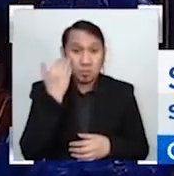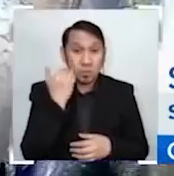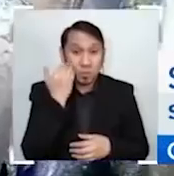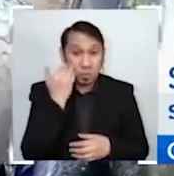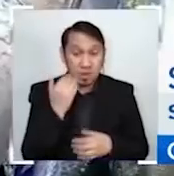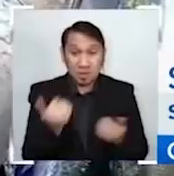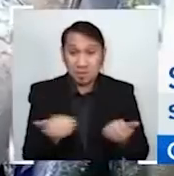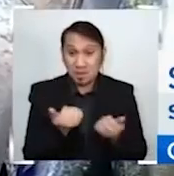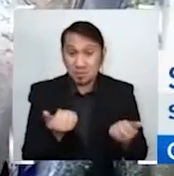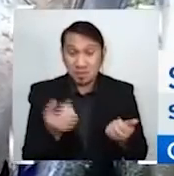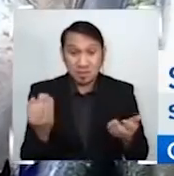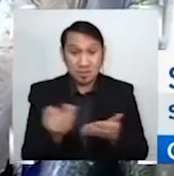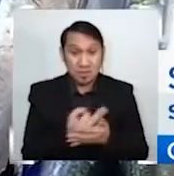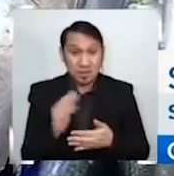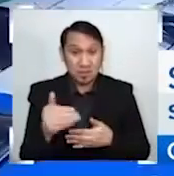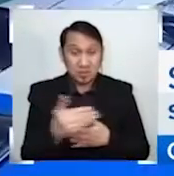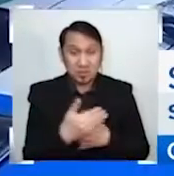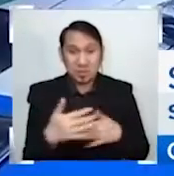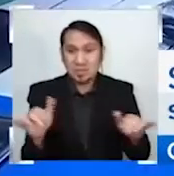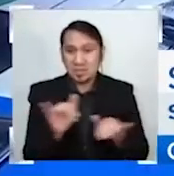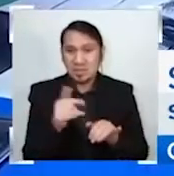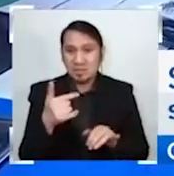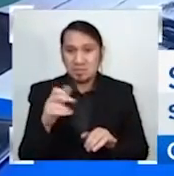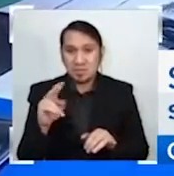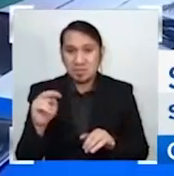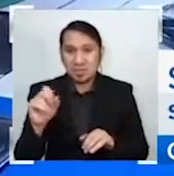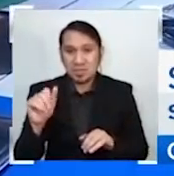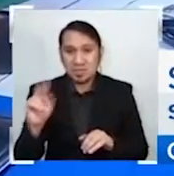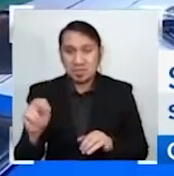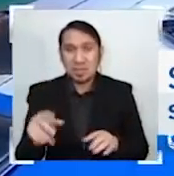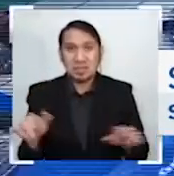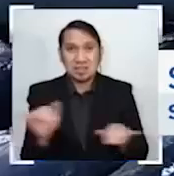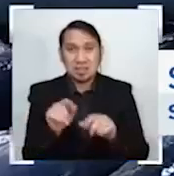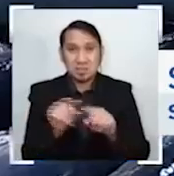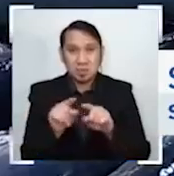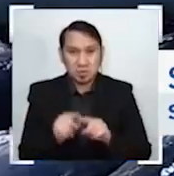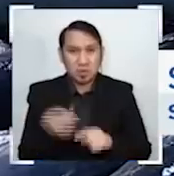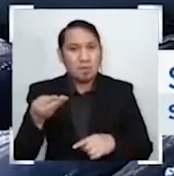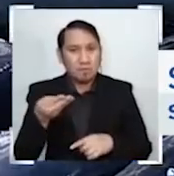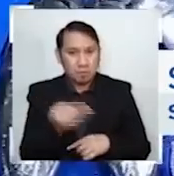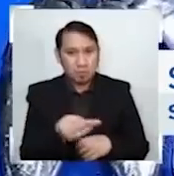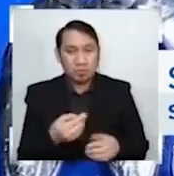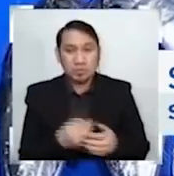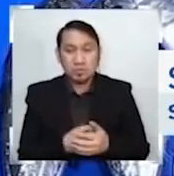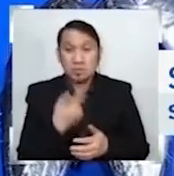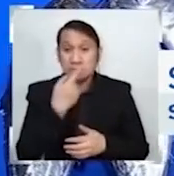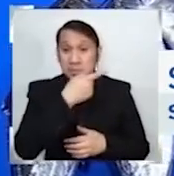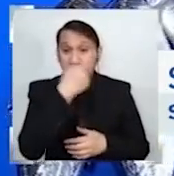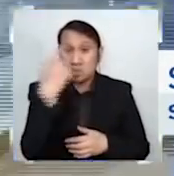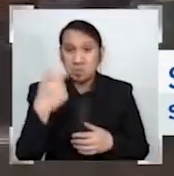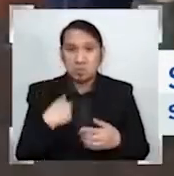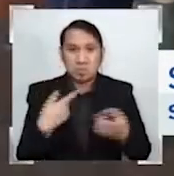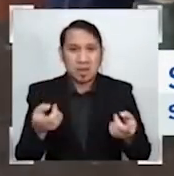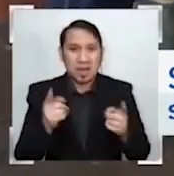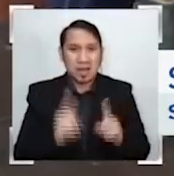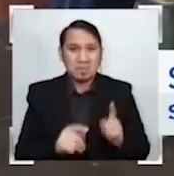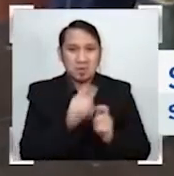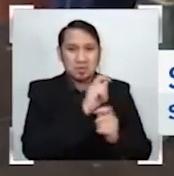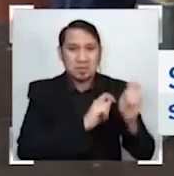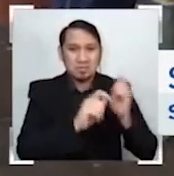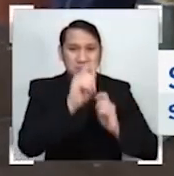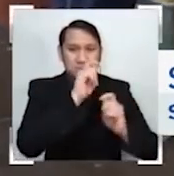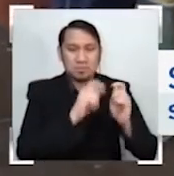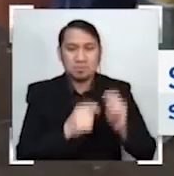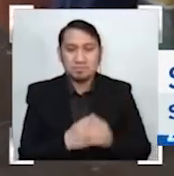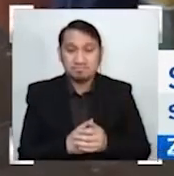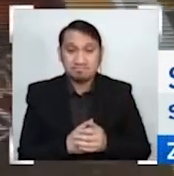isda. Maging sa Jensen Public Market, kaunti lang din ang nakadisplay na isda. Punso daw ito ng nagdaang bagyong Odette. Pati sa